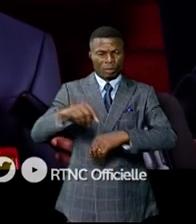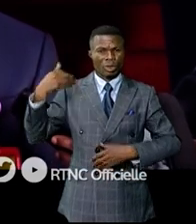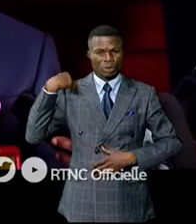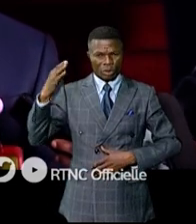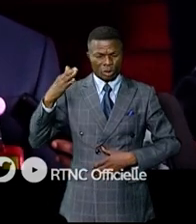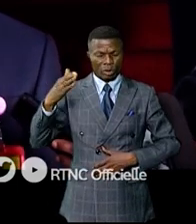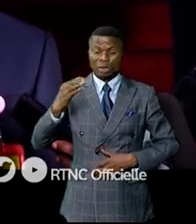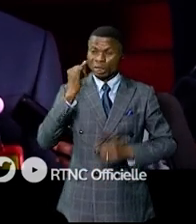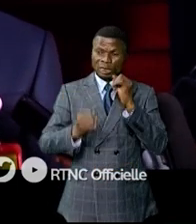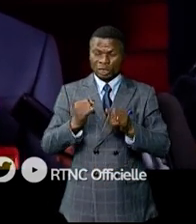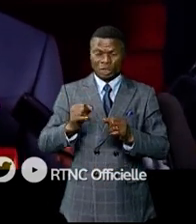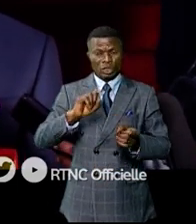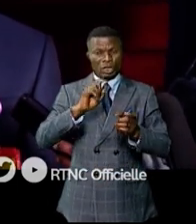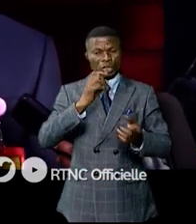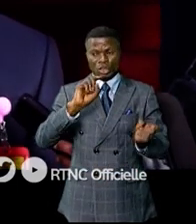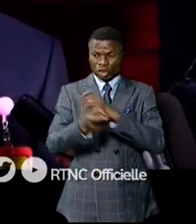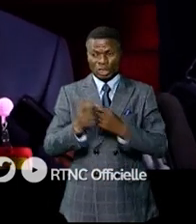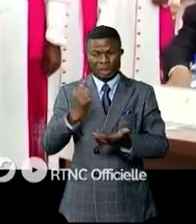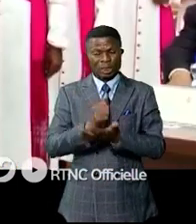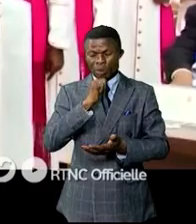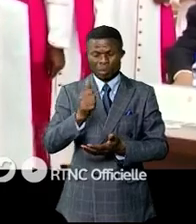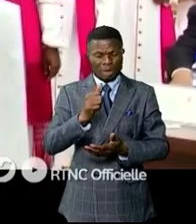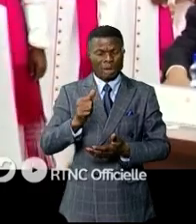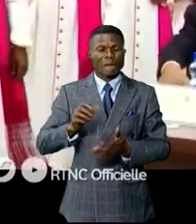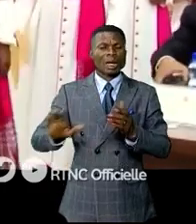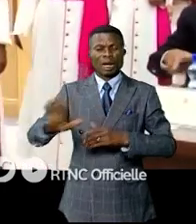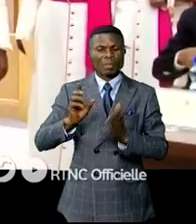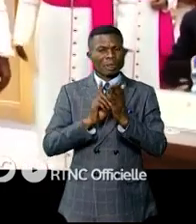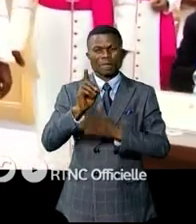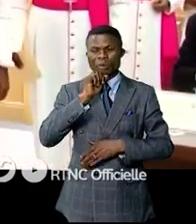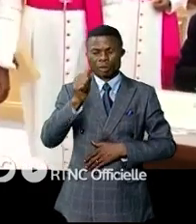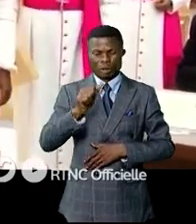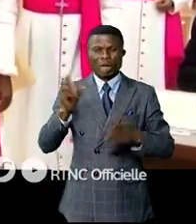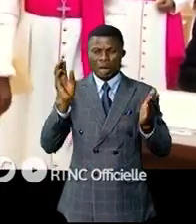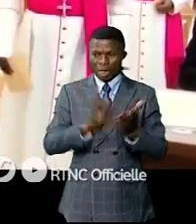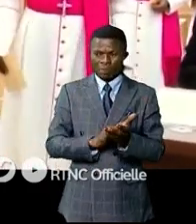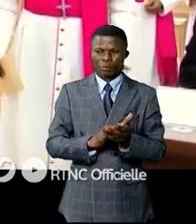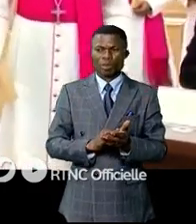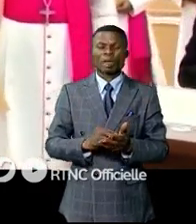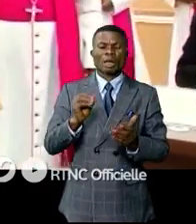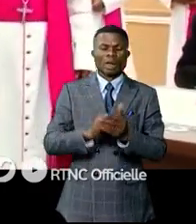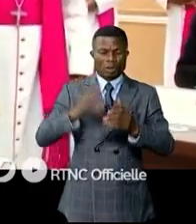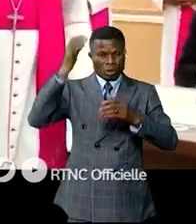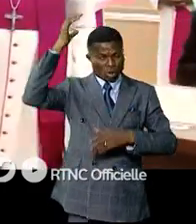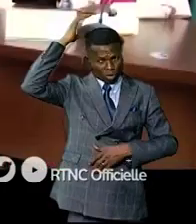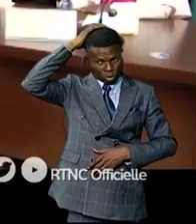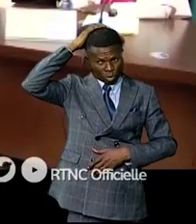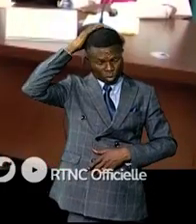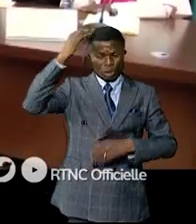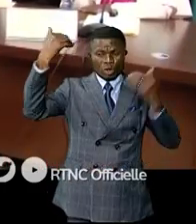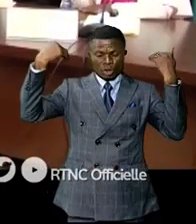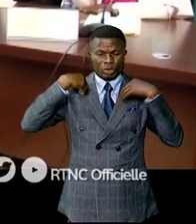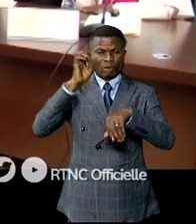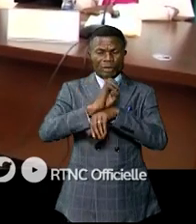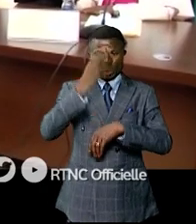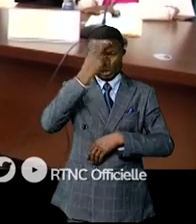sans lesquelles le pays ne décollera pas du tout. S'en est suivi Mgr Marcel Outembi, président de la Conférence épiscopale nationale du Congo,